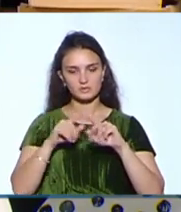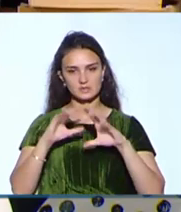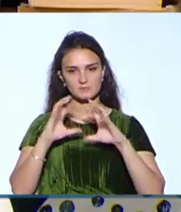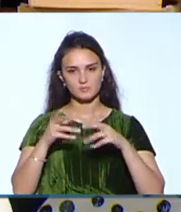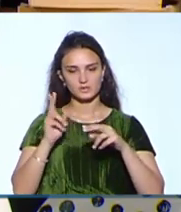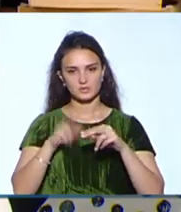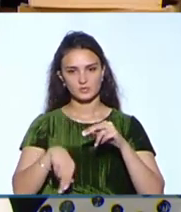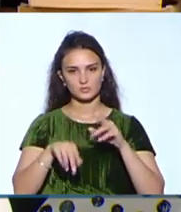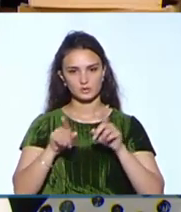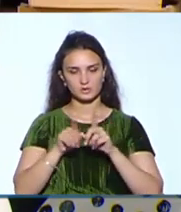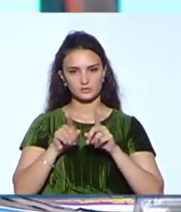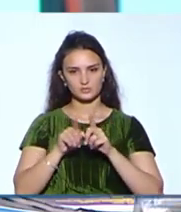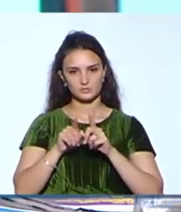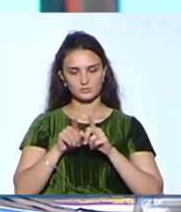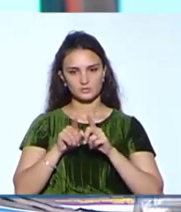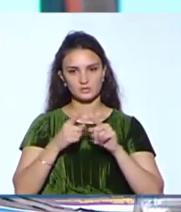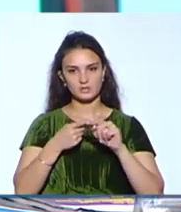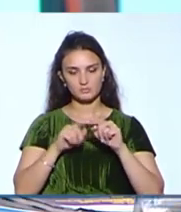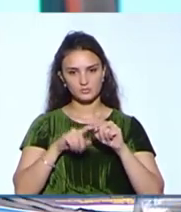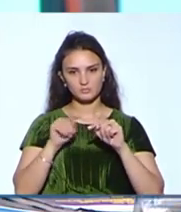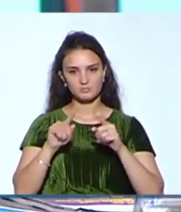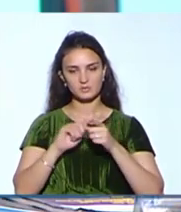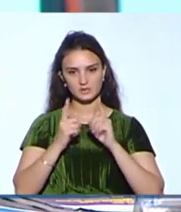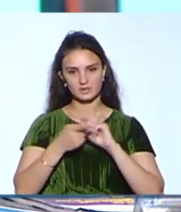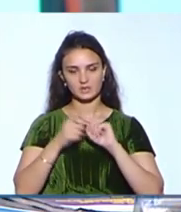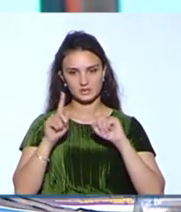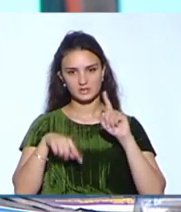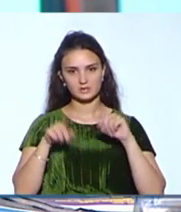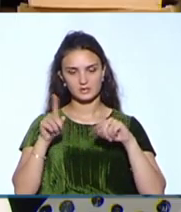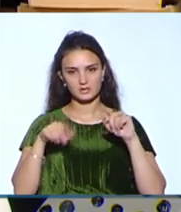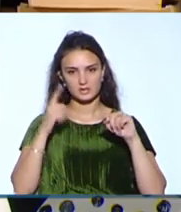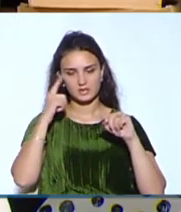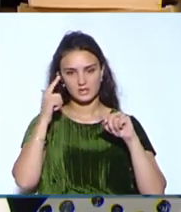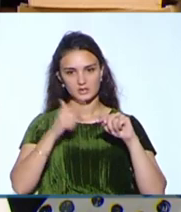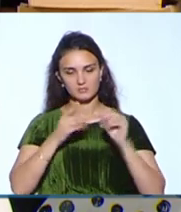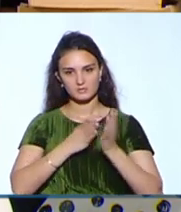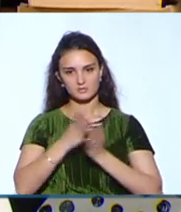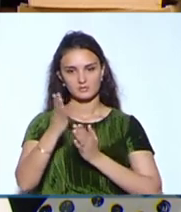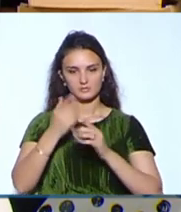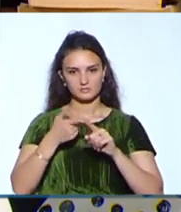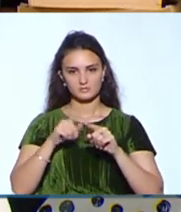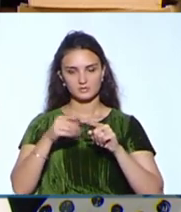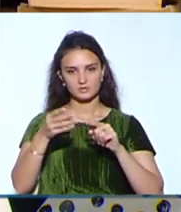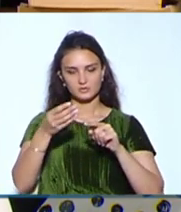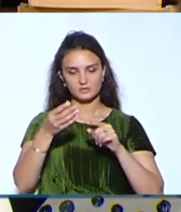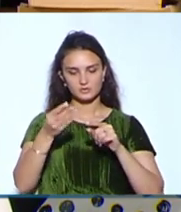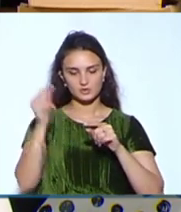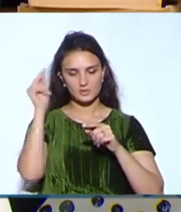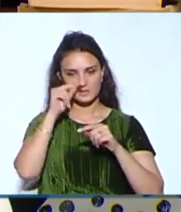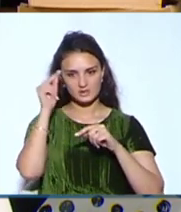სამყაროს დასასრულია. ასე რომ ხანდახან პირიქით განათლებისკენ, სტრაფვა